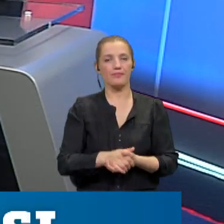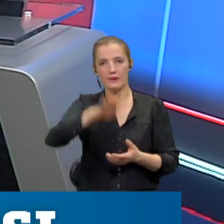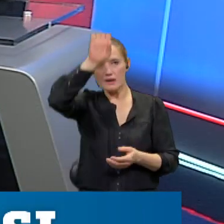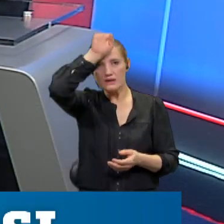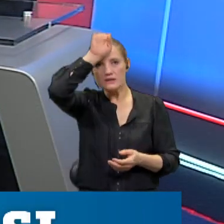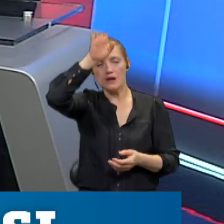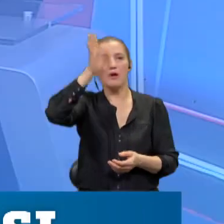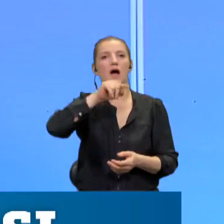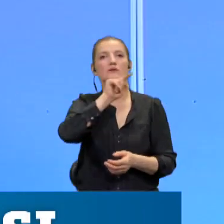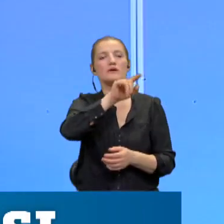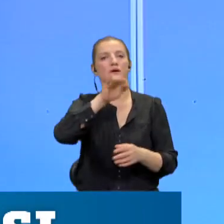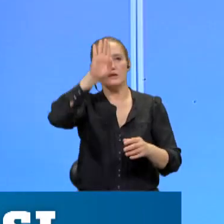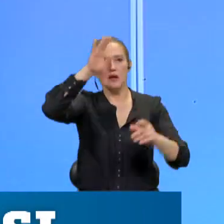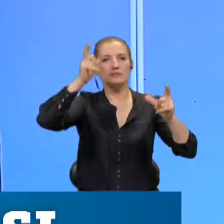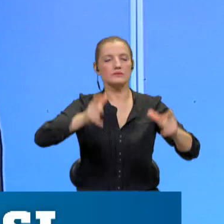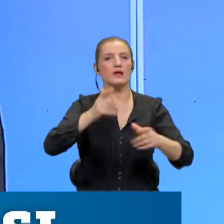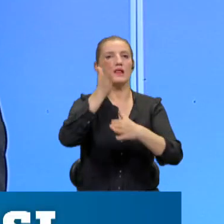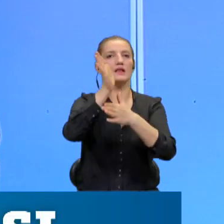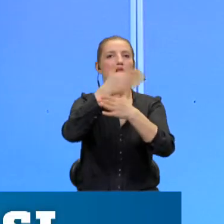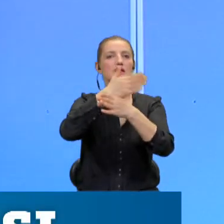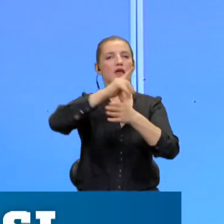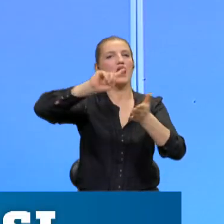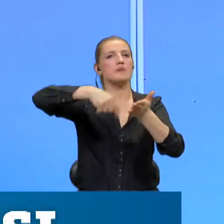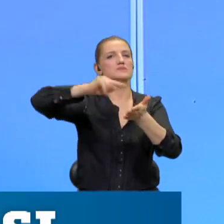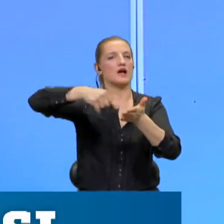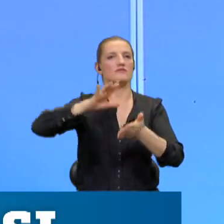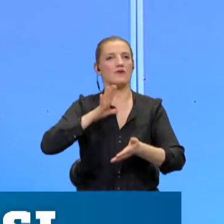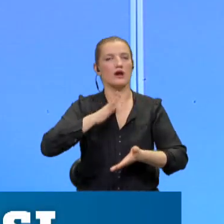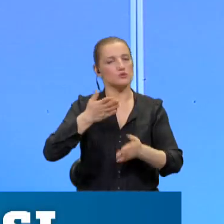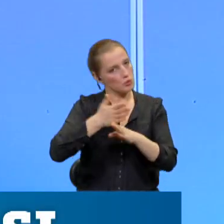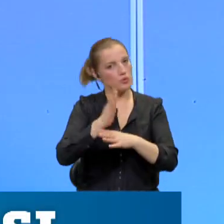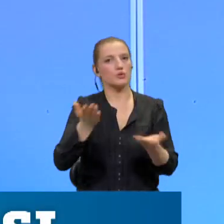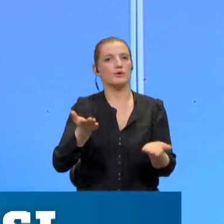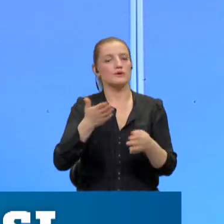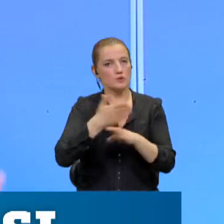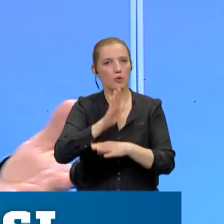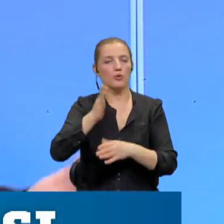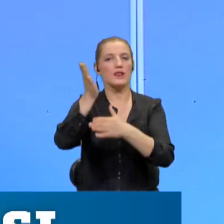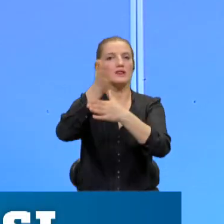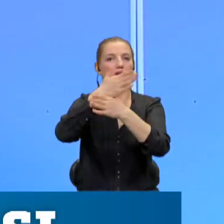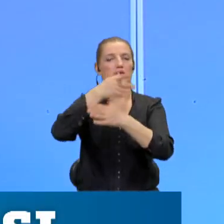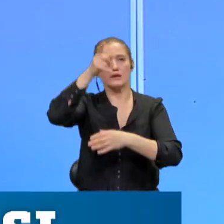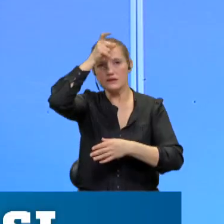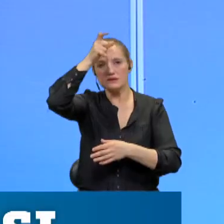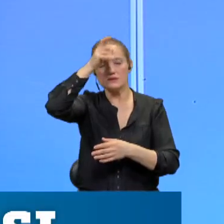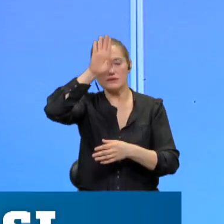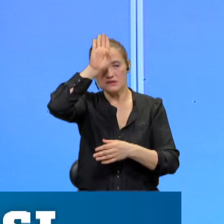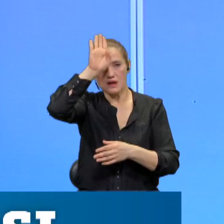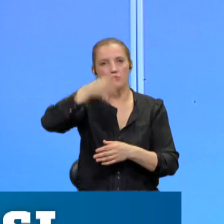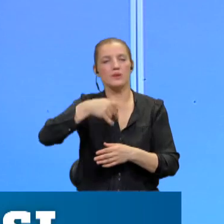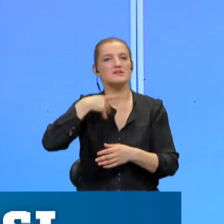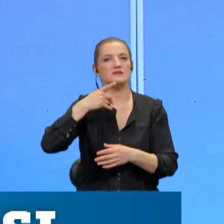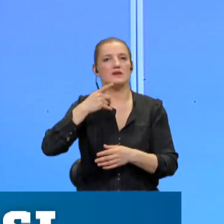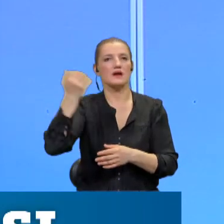İstanbul'un her noktasında da liderimiz imzası vardır Doğrudur Lider zaten çıktı Biz İstanbul'a ihanet